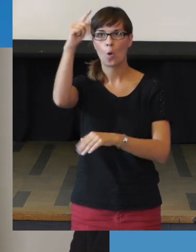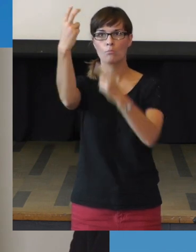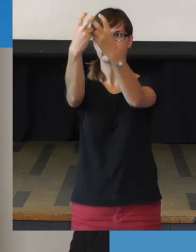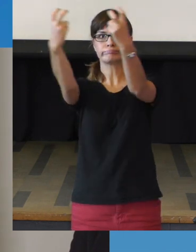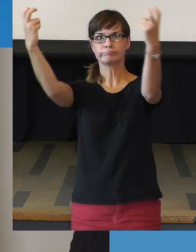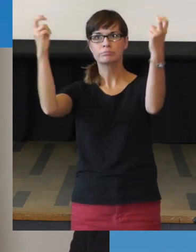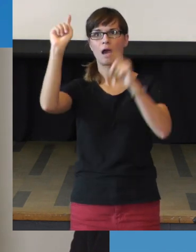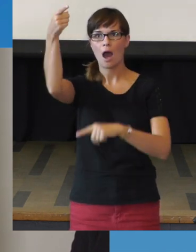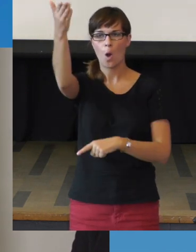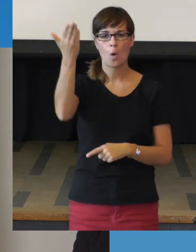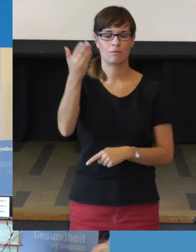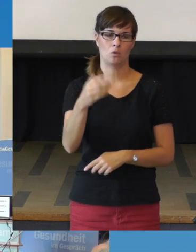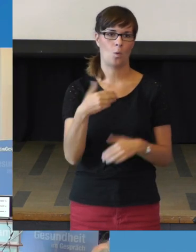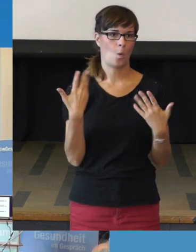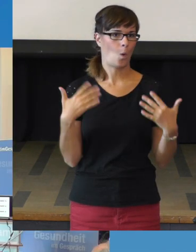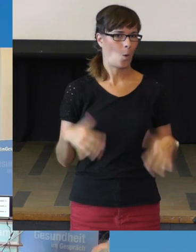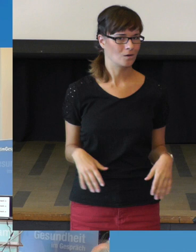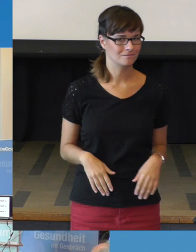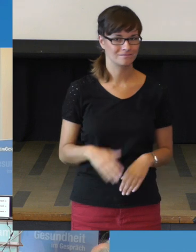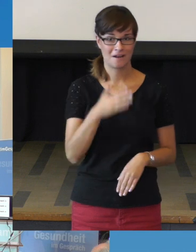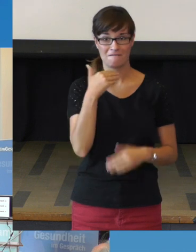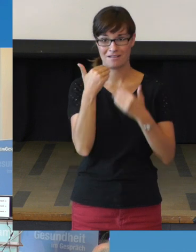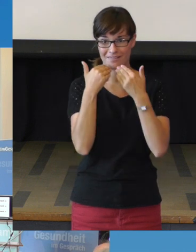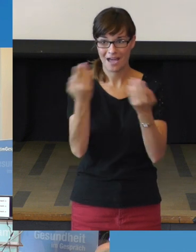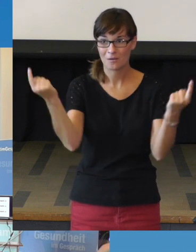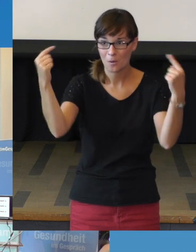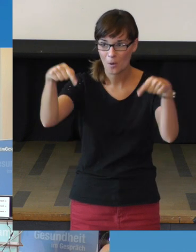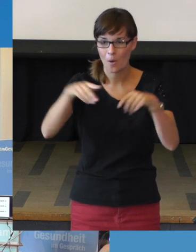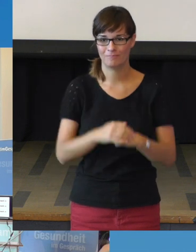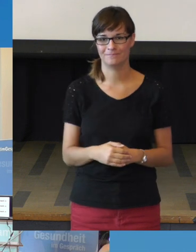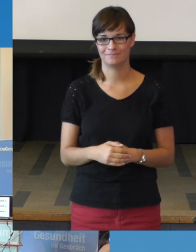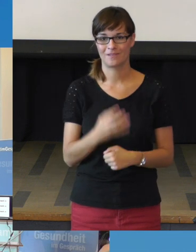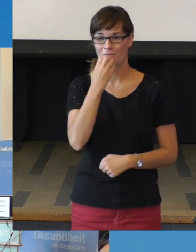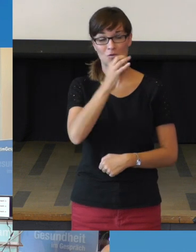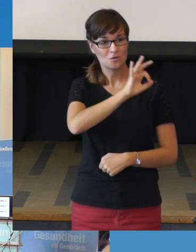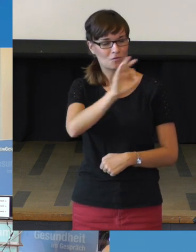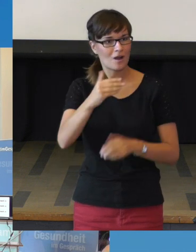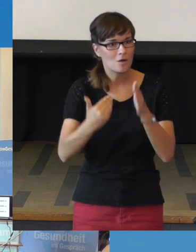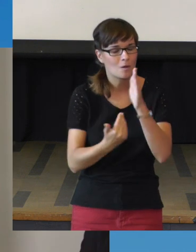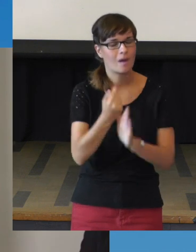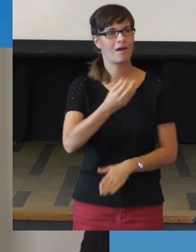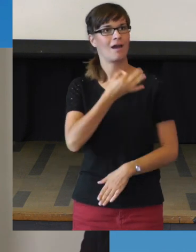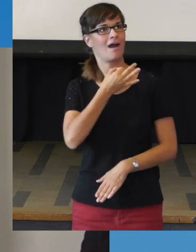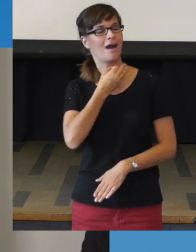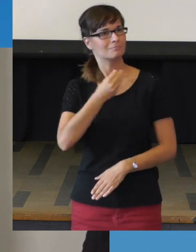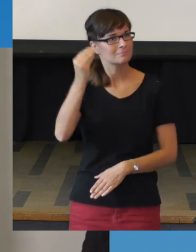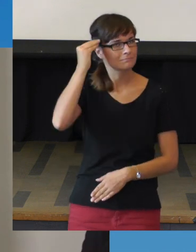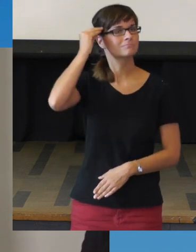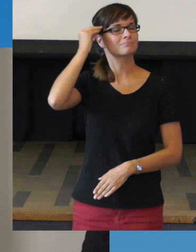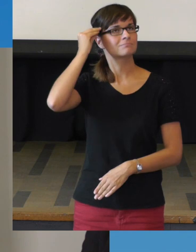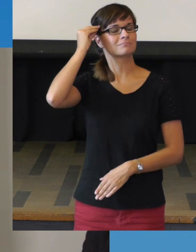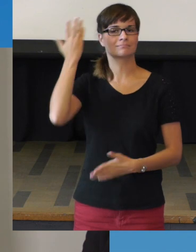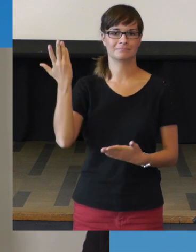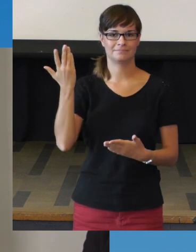Hervorragend. Bedanke mich für Ihren Besuch, wünsche uns allen viele neue Erkenntnisse. Wenn wir mit